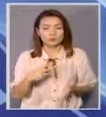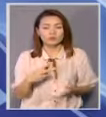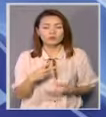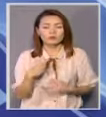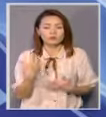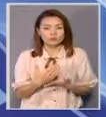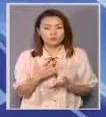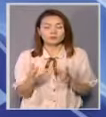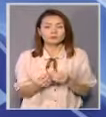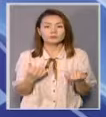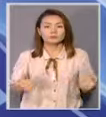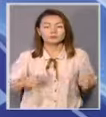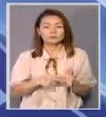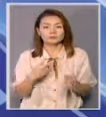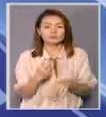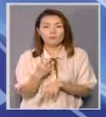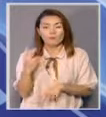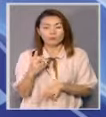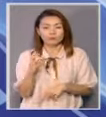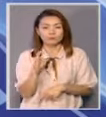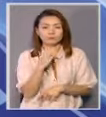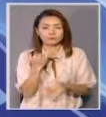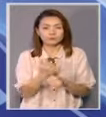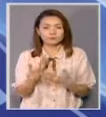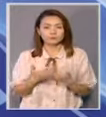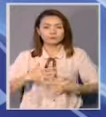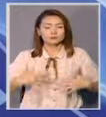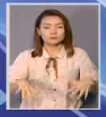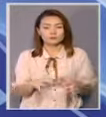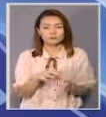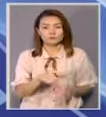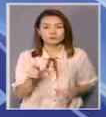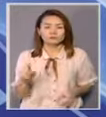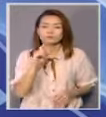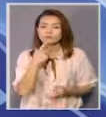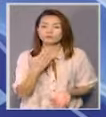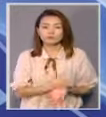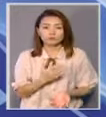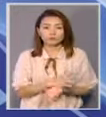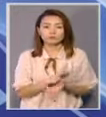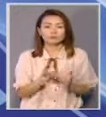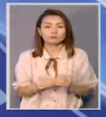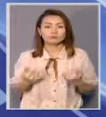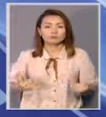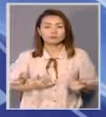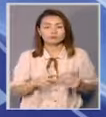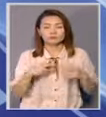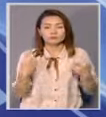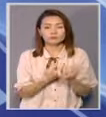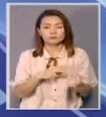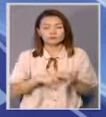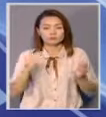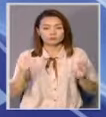наразы. Әсіресе бағасы екесе өскен сервистен әлеуметтік осал топтағы жандар қиындық көруде. Сол себепті Бұхара комиссия